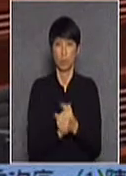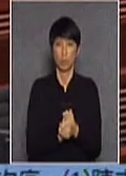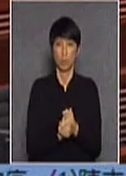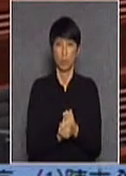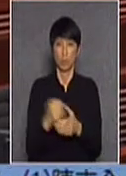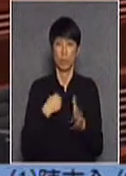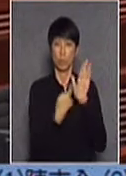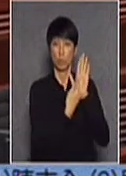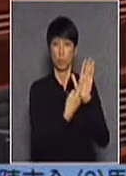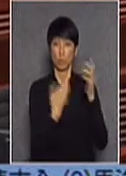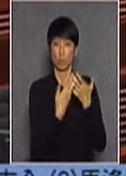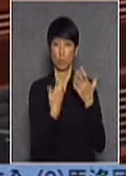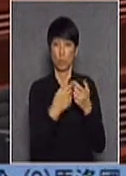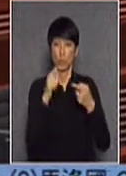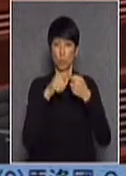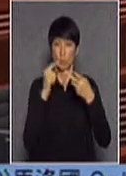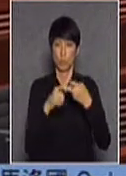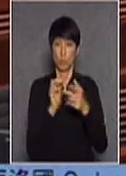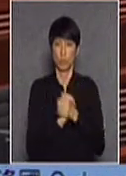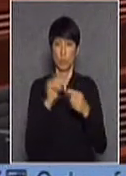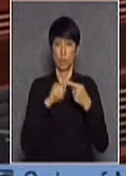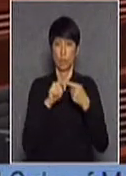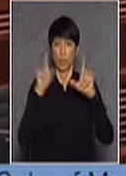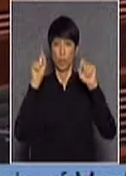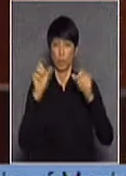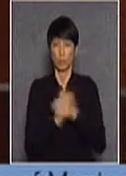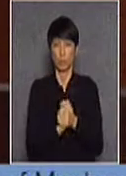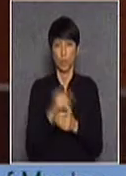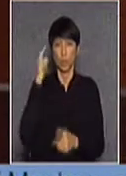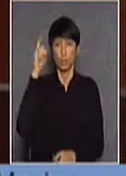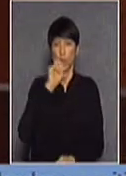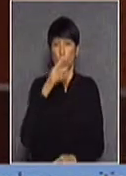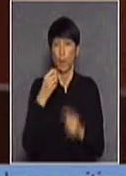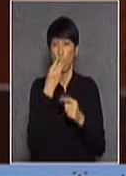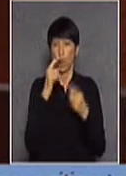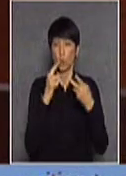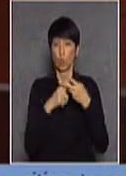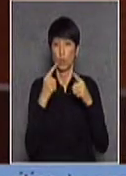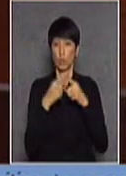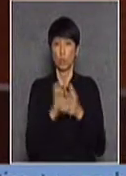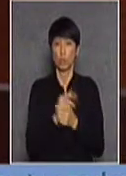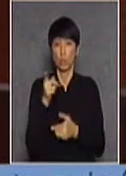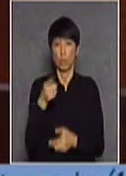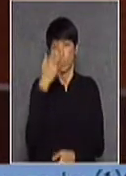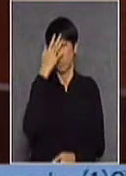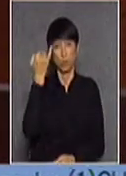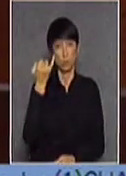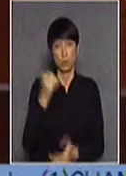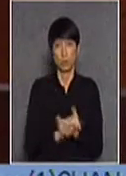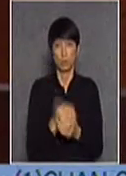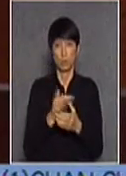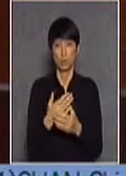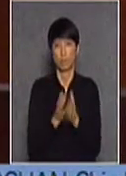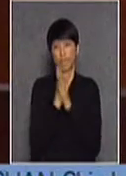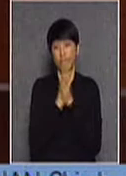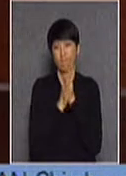這個數目字有兩個意思，一個意思就是想告訴香港打工仔，你們沒有那麼好彩，即是有得恨